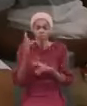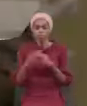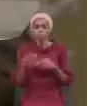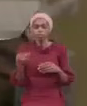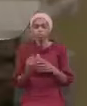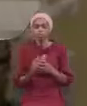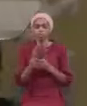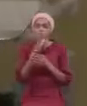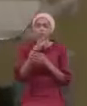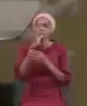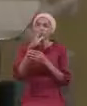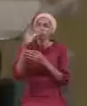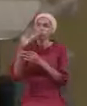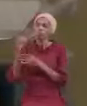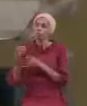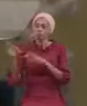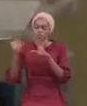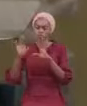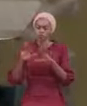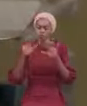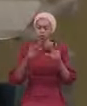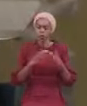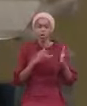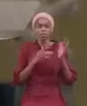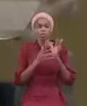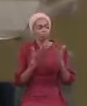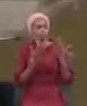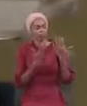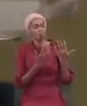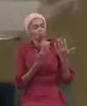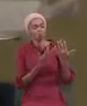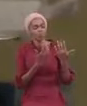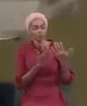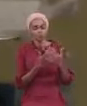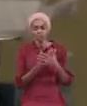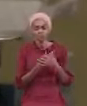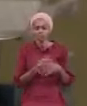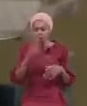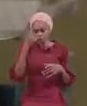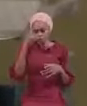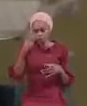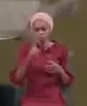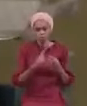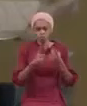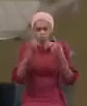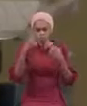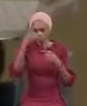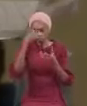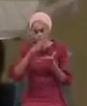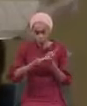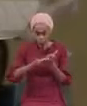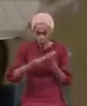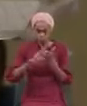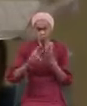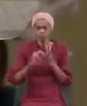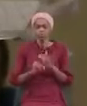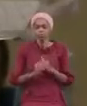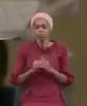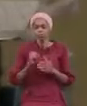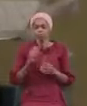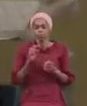attend àpri numé 3 rétribution pour les pécheurs